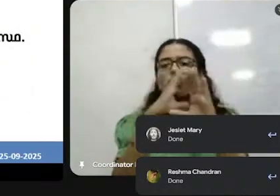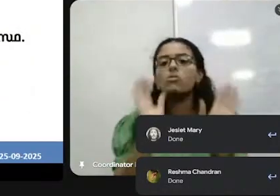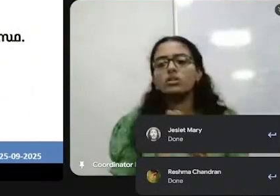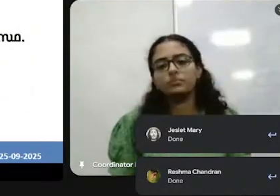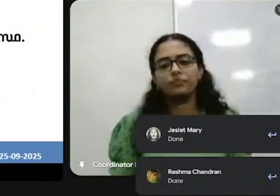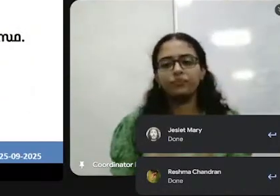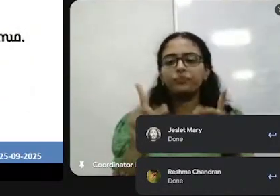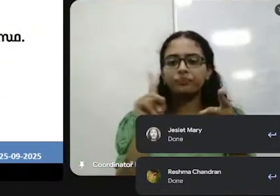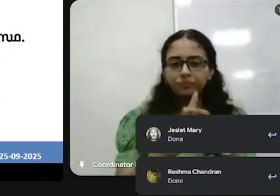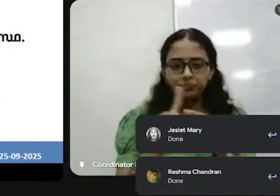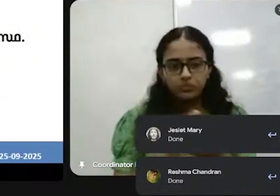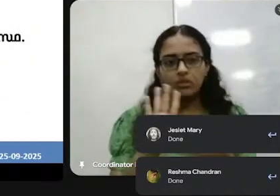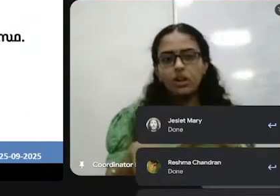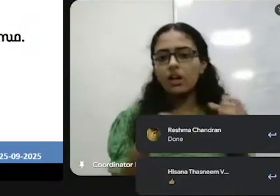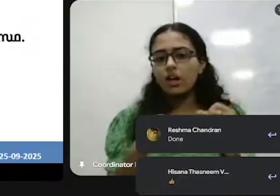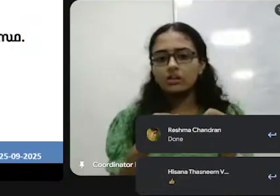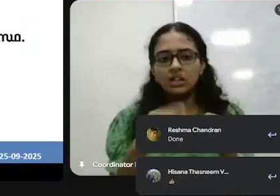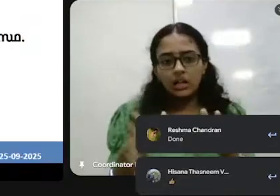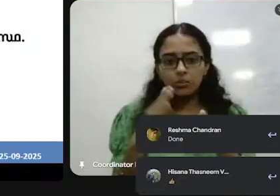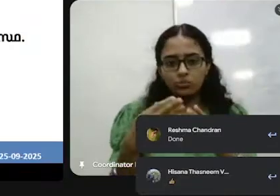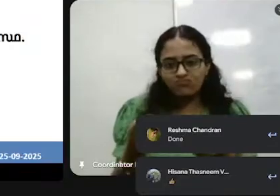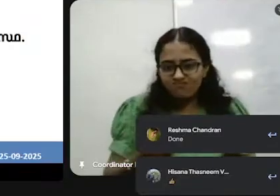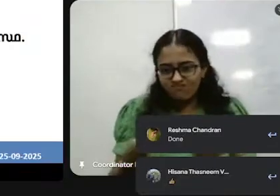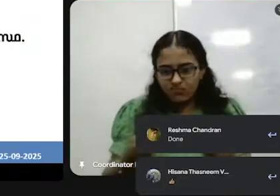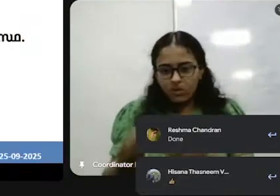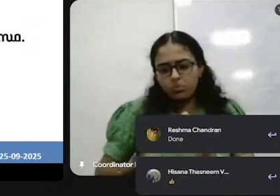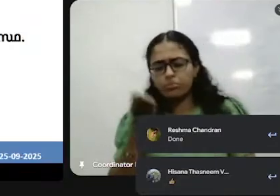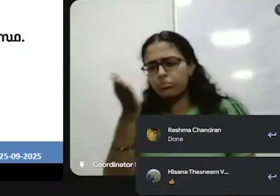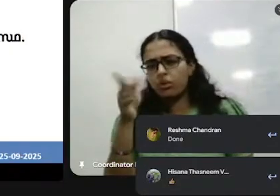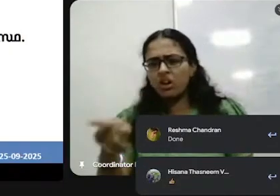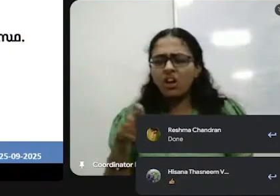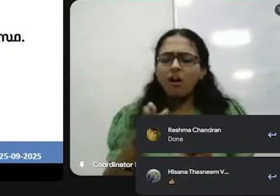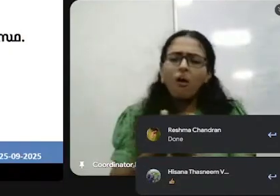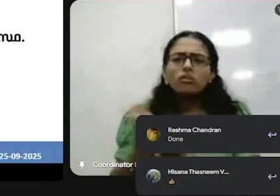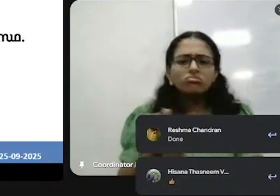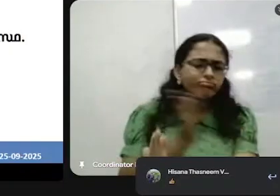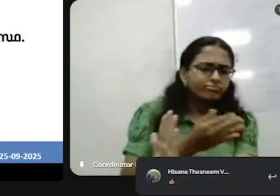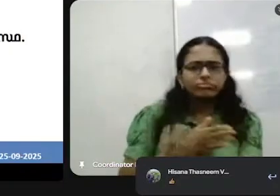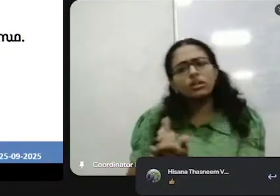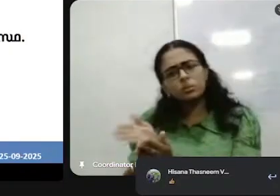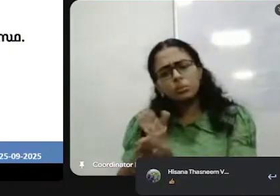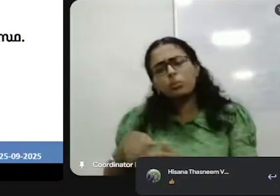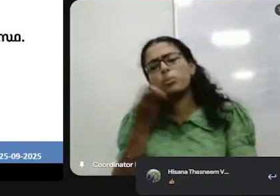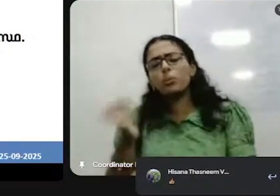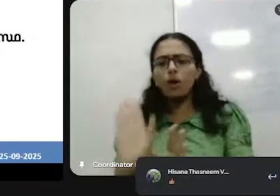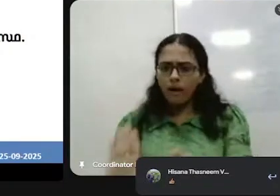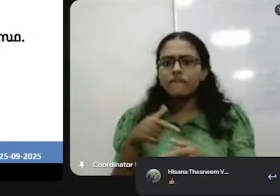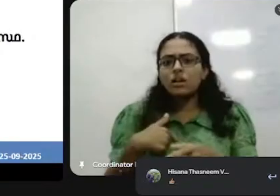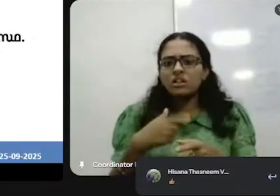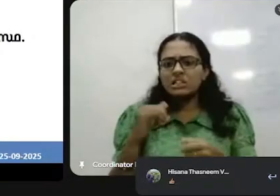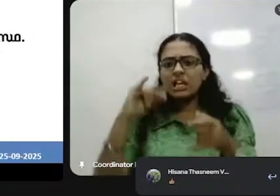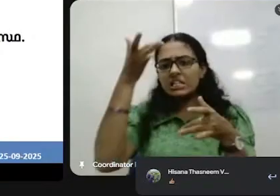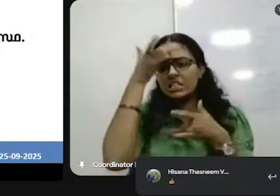അതേപോലെ തന്നെ എവിടെയെങ്കിലും കടയിലൊക്കെ പോകുകയാണ് പറയുക, ഇത് കട എപ്പോഴും പൊയ്ക്കൊണ്ടിരുന്ന കടയായിരിക്കും, പക്ഷെ സ്ട്രോക്ക് വന്നതിന് ശേഷം